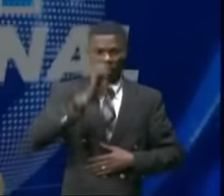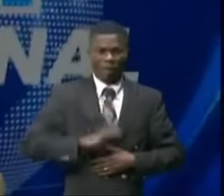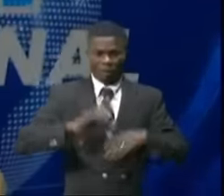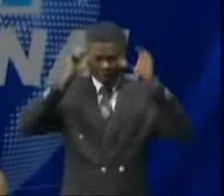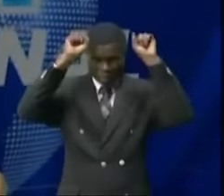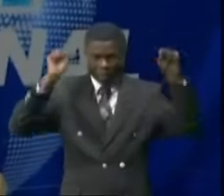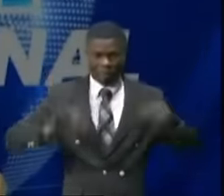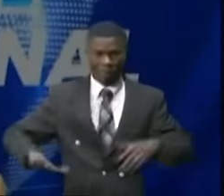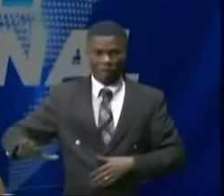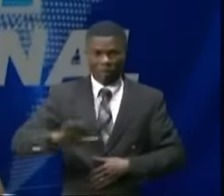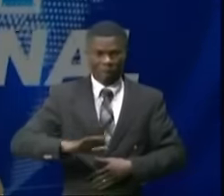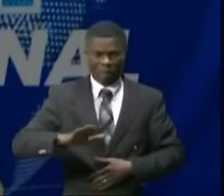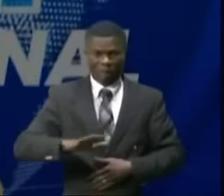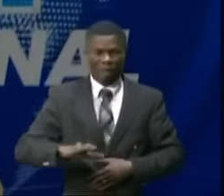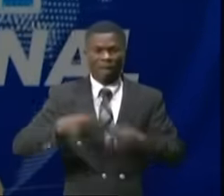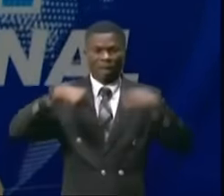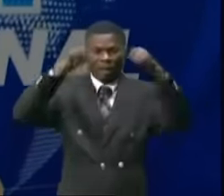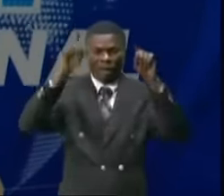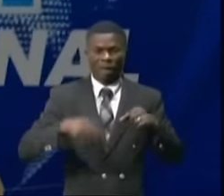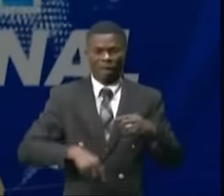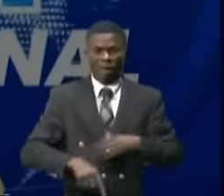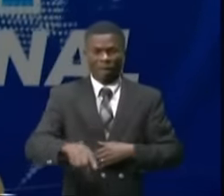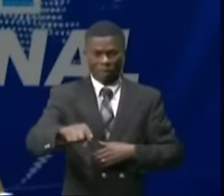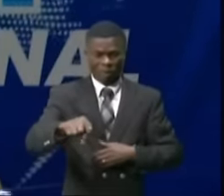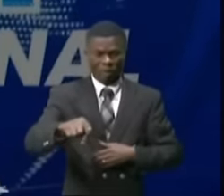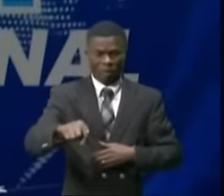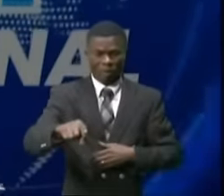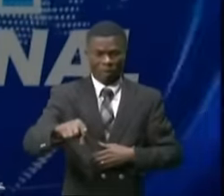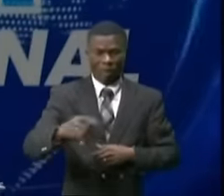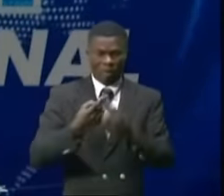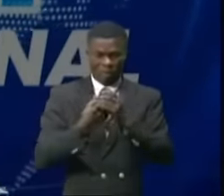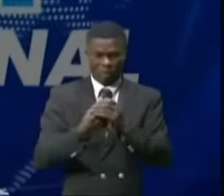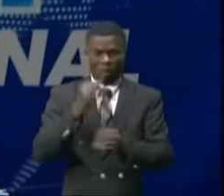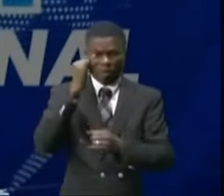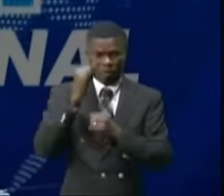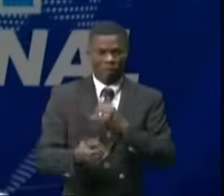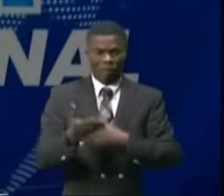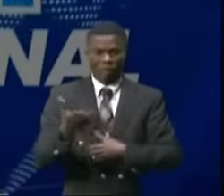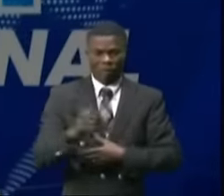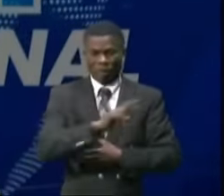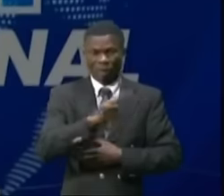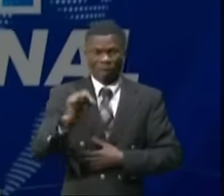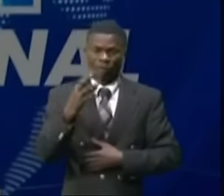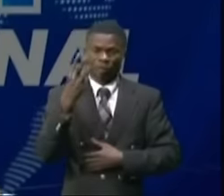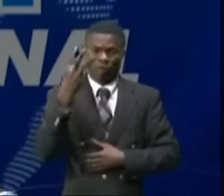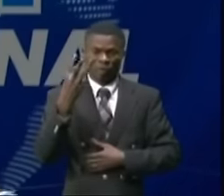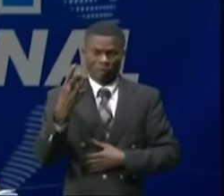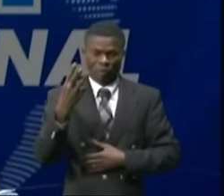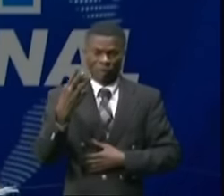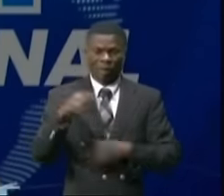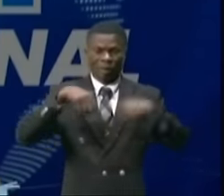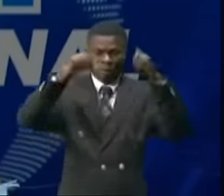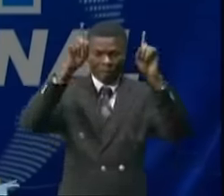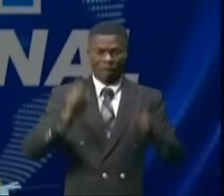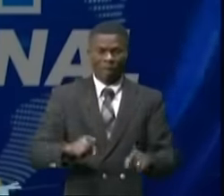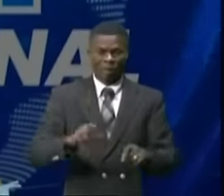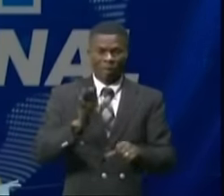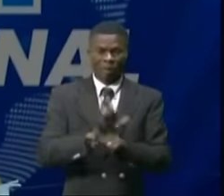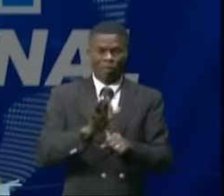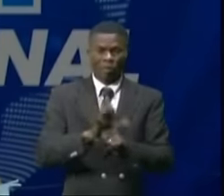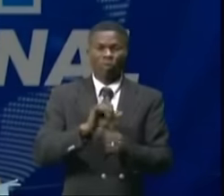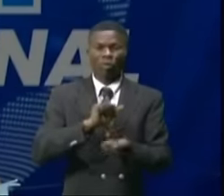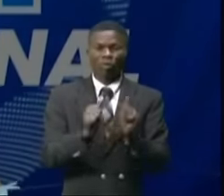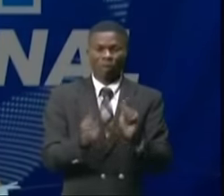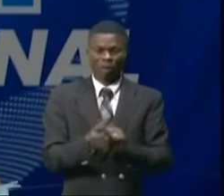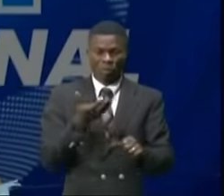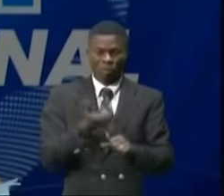de la République, cette année en cours tend à sa fin, 2023, a été une année de grands défis